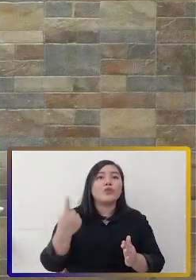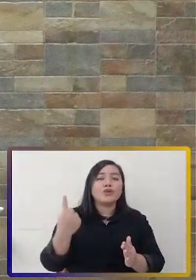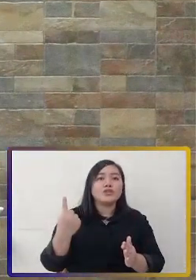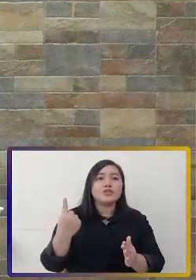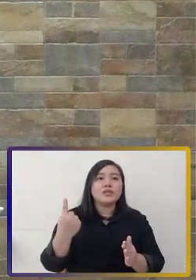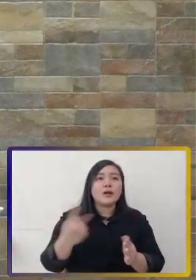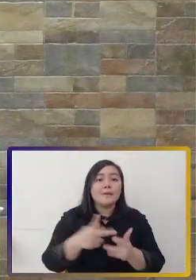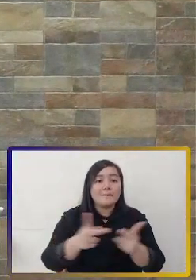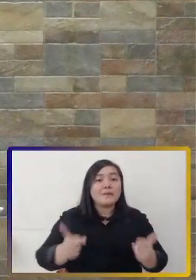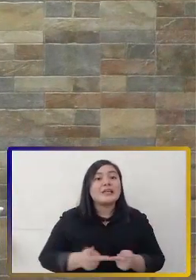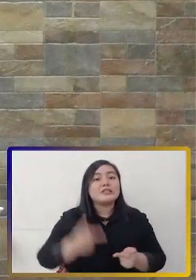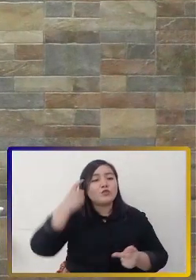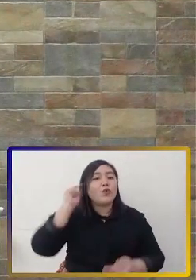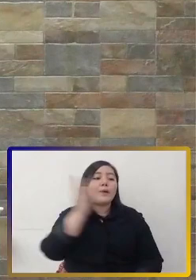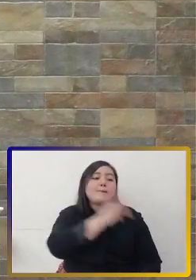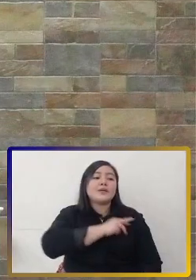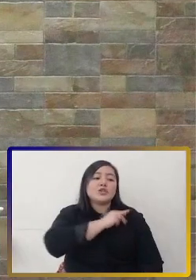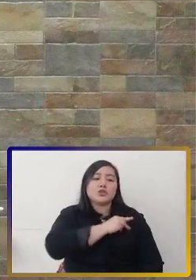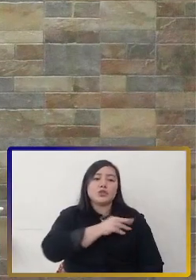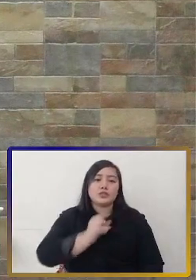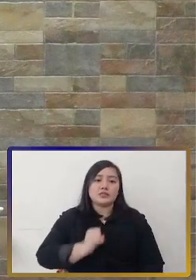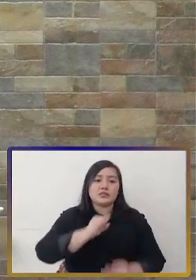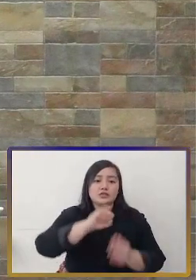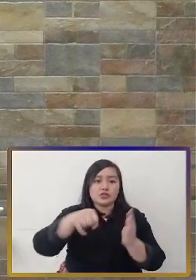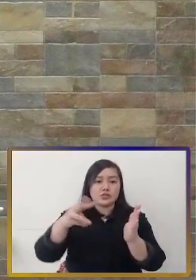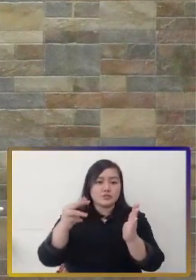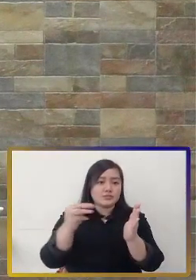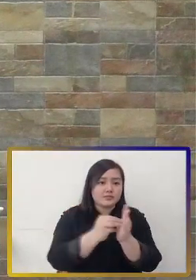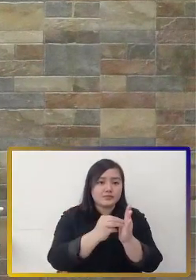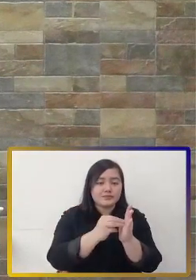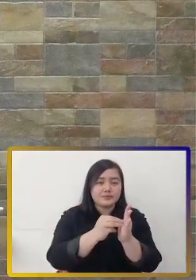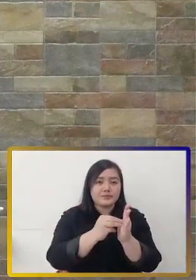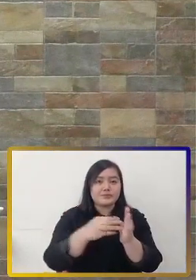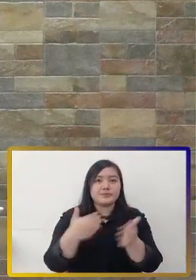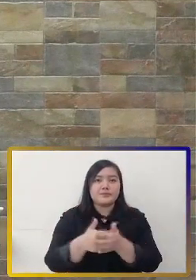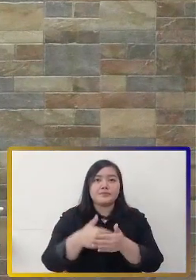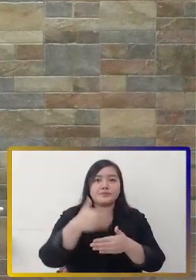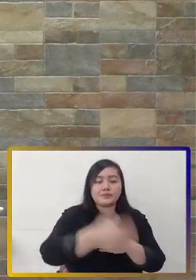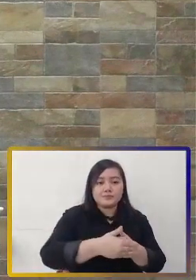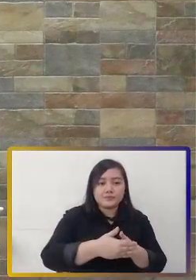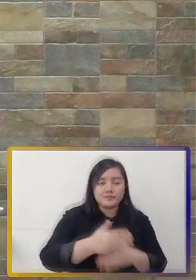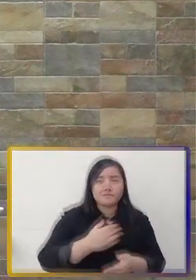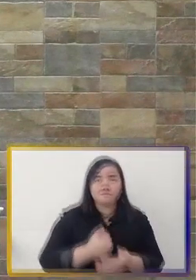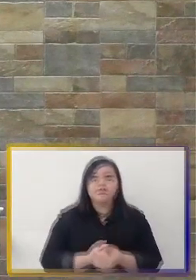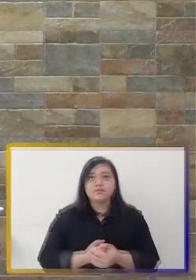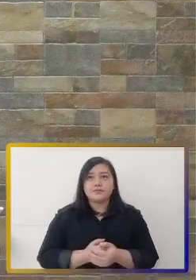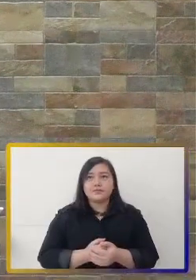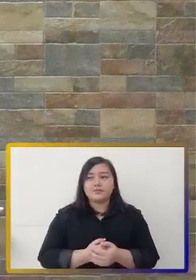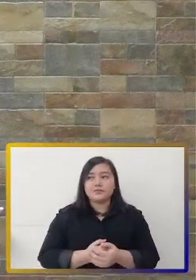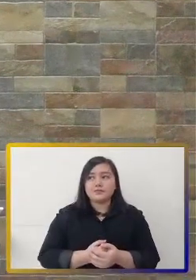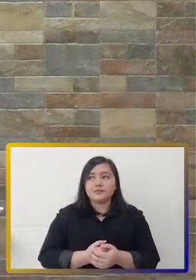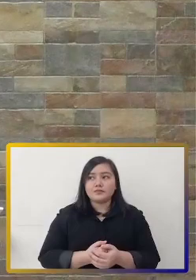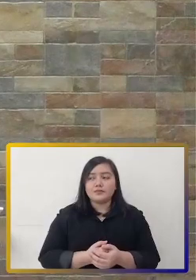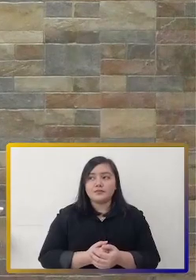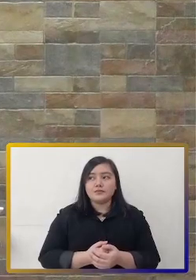is Jerusalem. Alright? And then the next mga kapatid is what we call